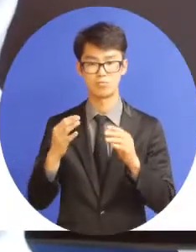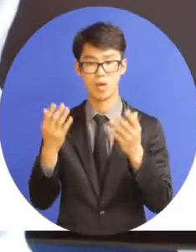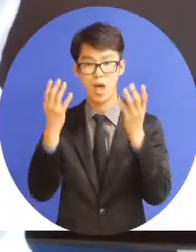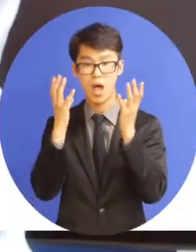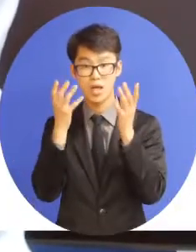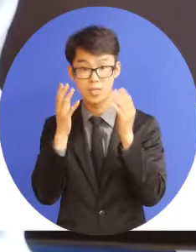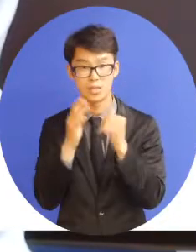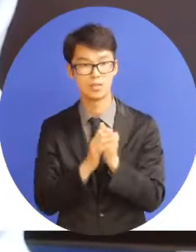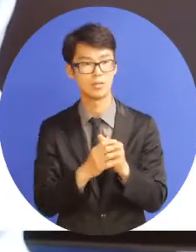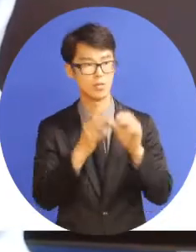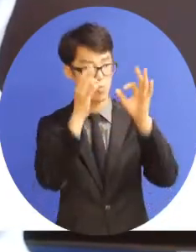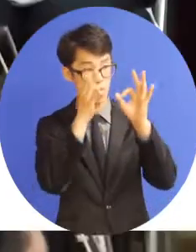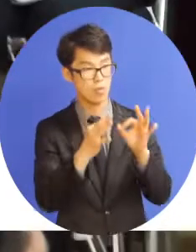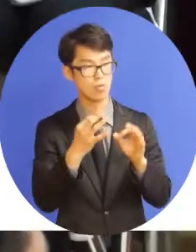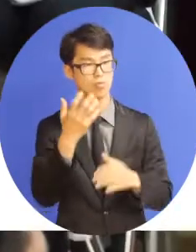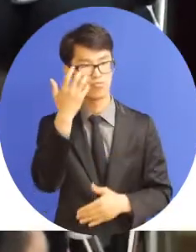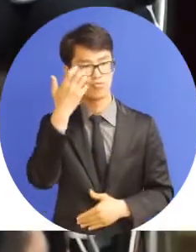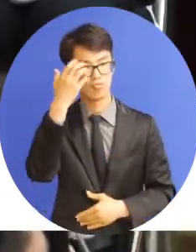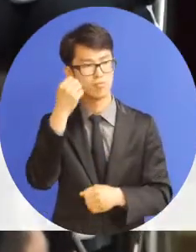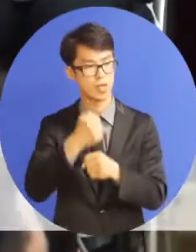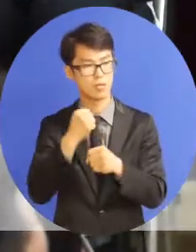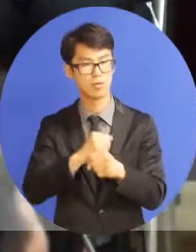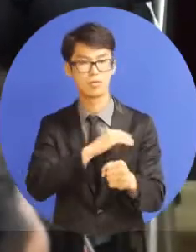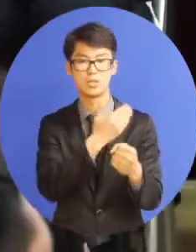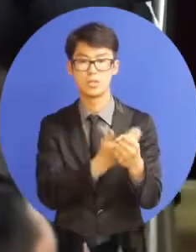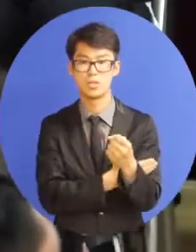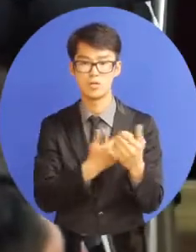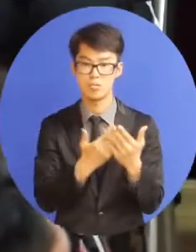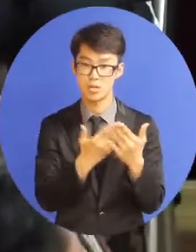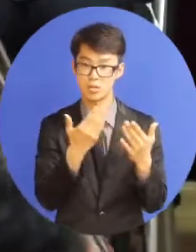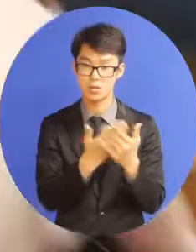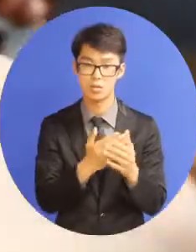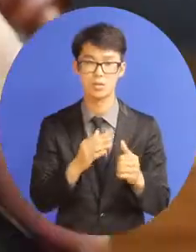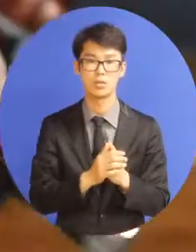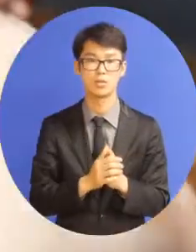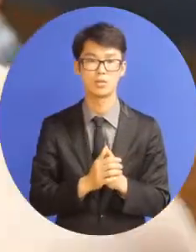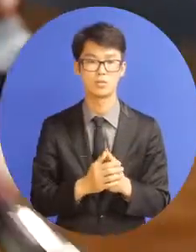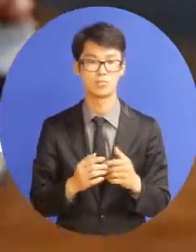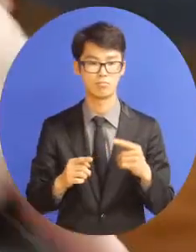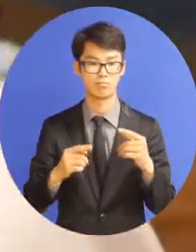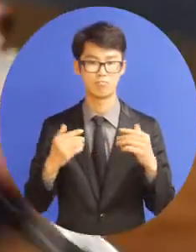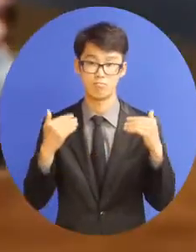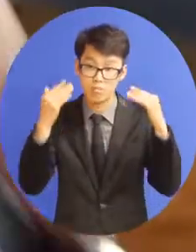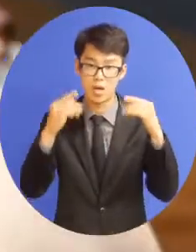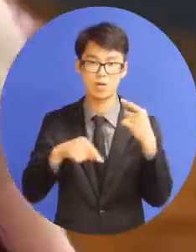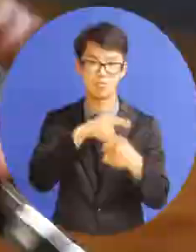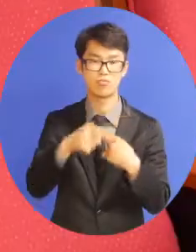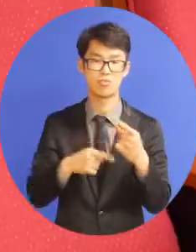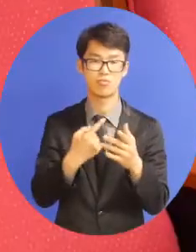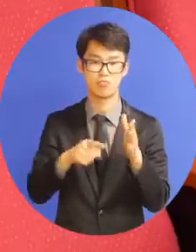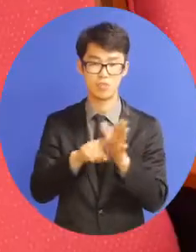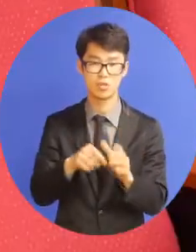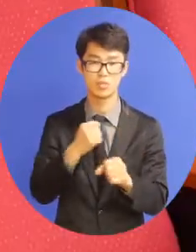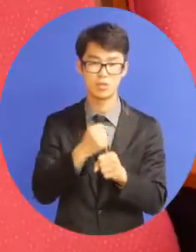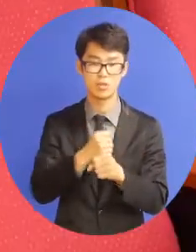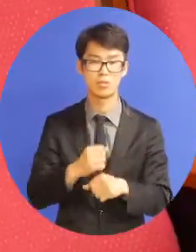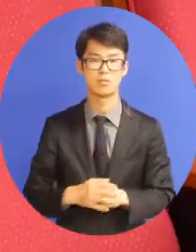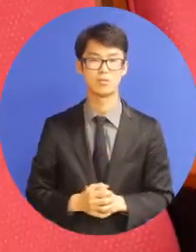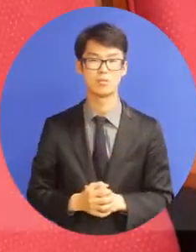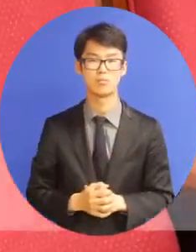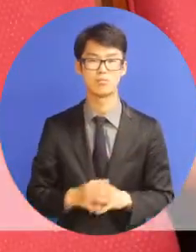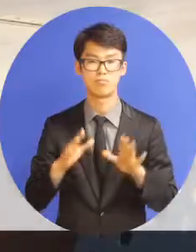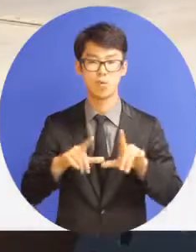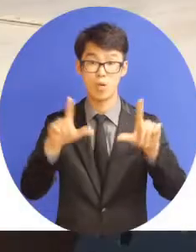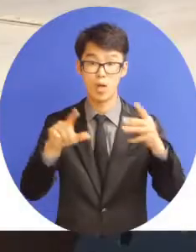참여해 음악에 대한 꿈을 키우고 실력을 갈고 닦아 건강하게 성장할 수 있도록 운영하고 있습니다.